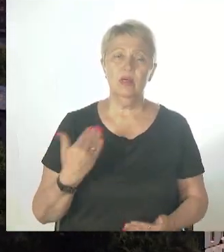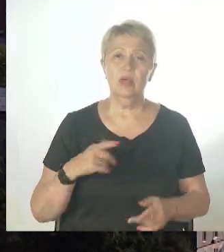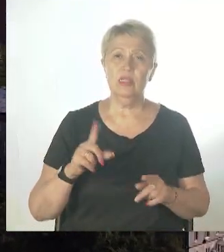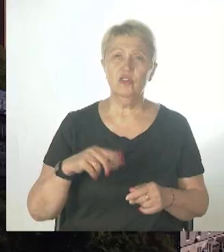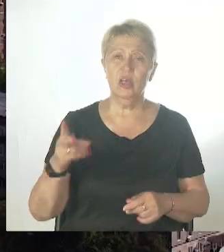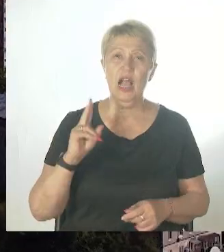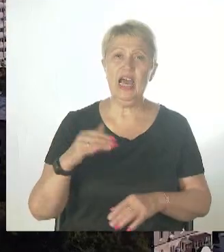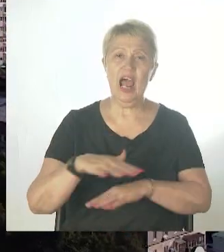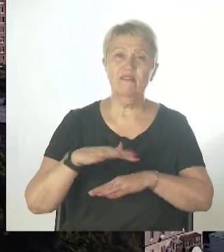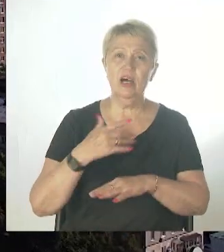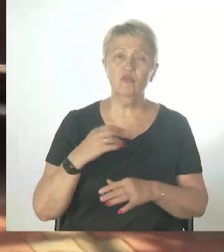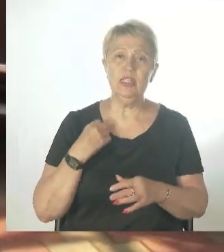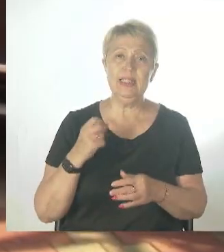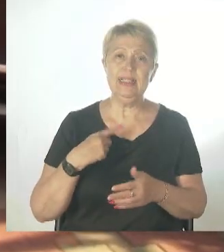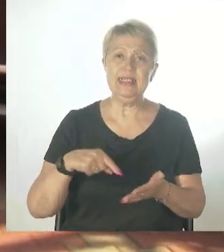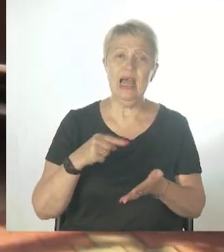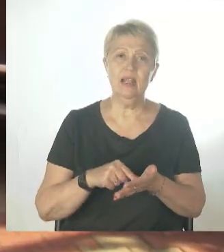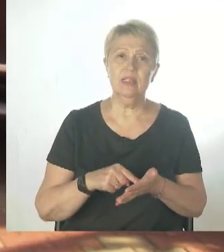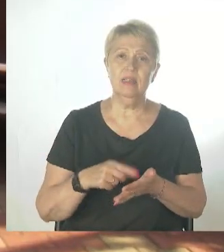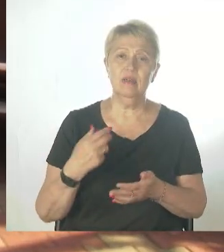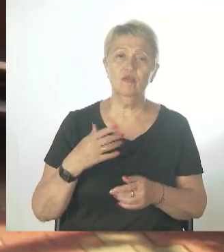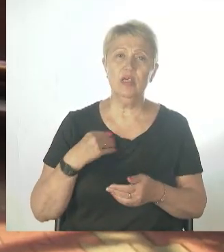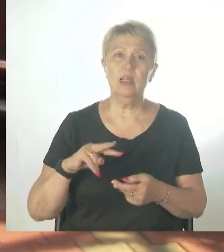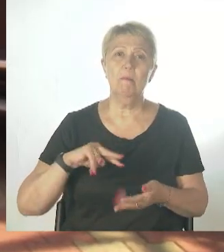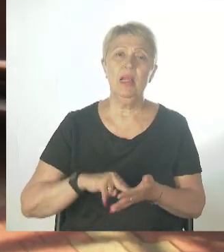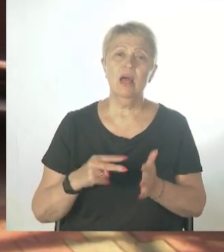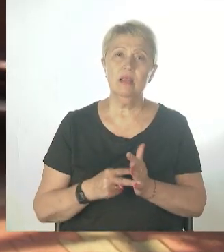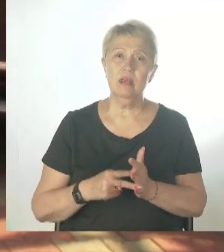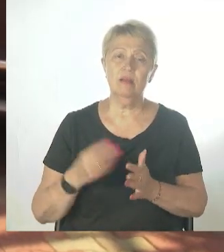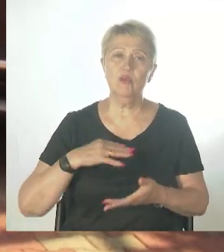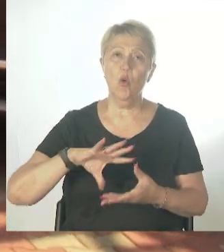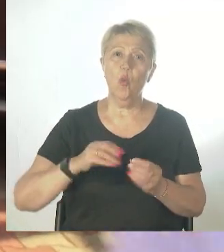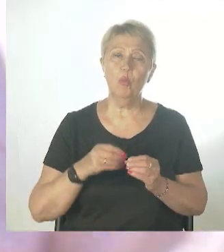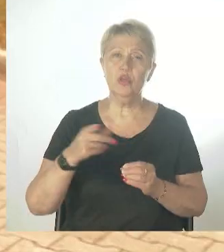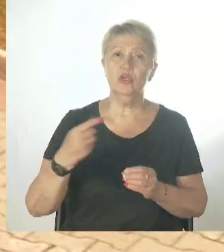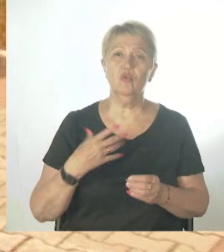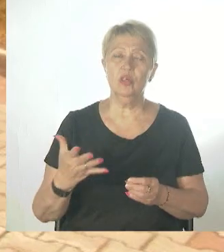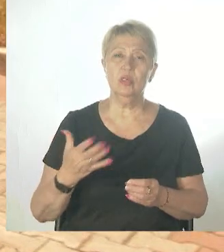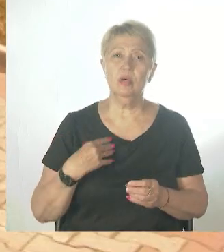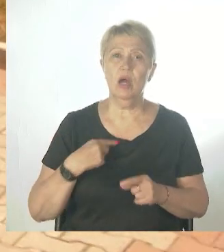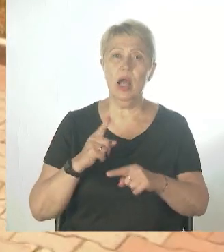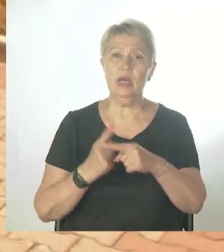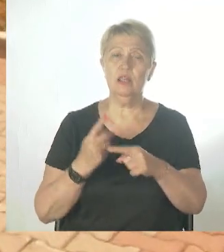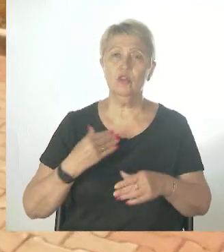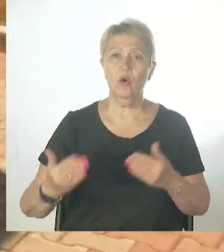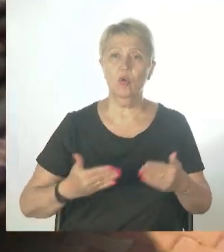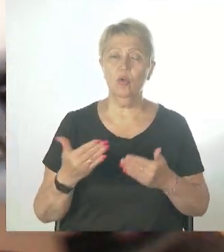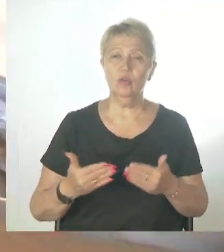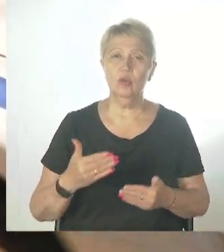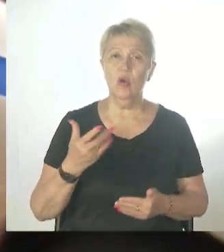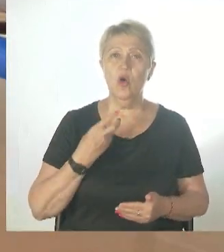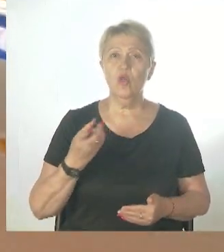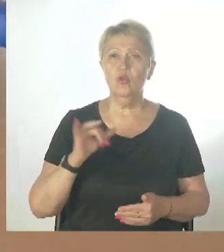краевой столице планировалось совершить со святыней общегородской крестный ход, однако правящий архиерей в итоге благословил не пеший,